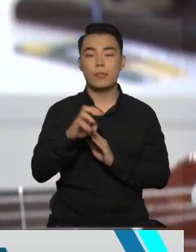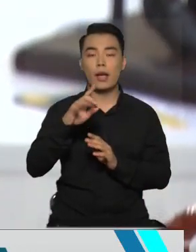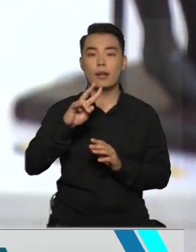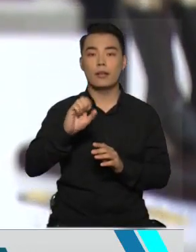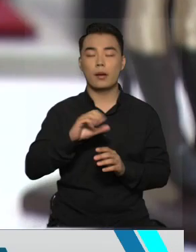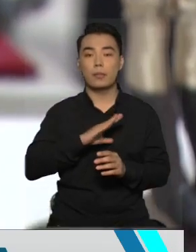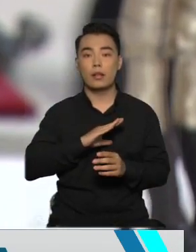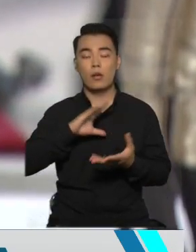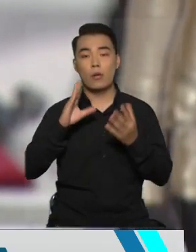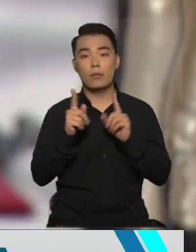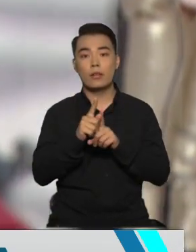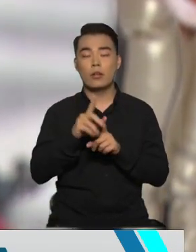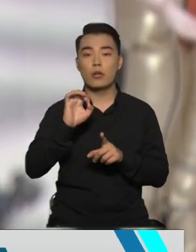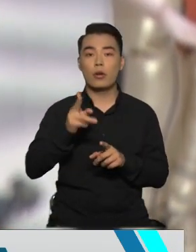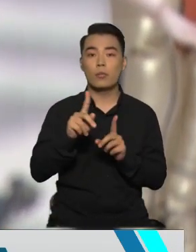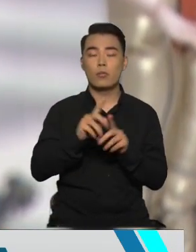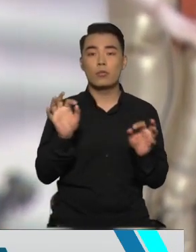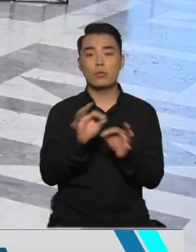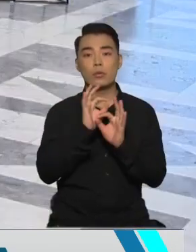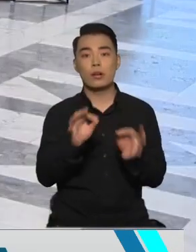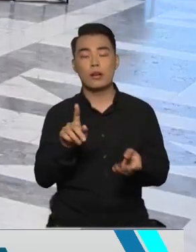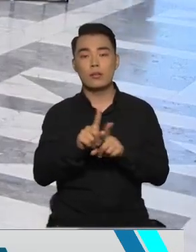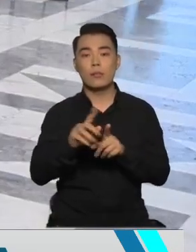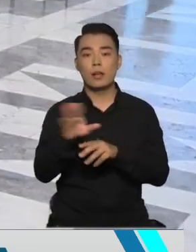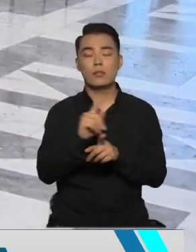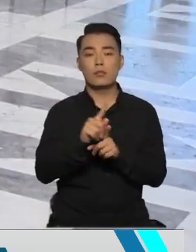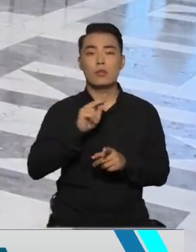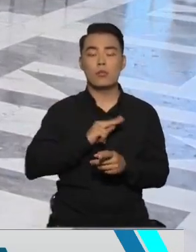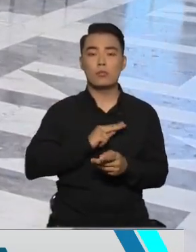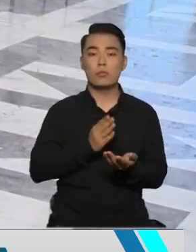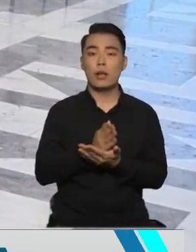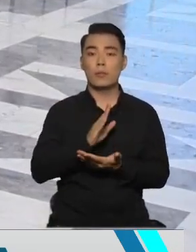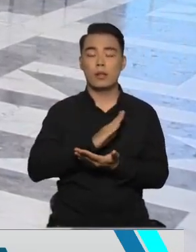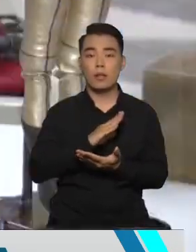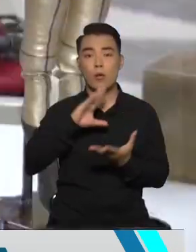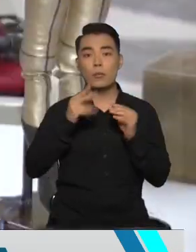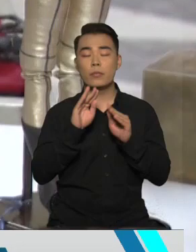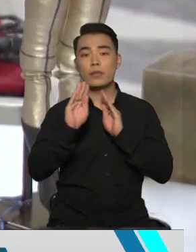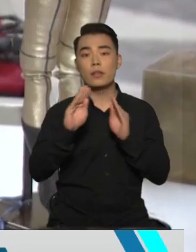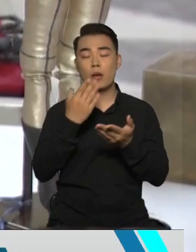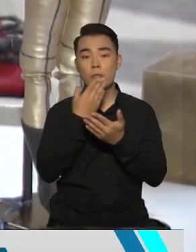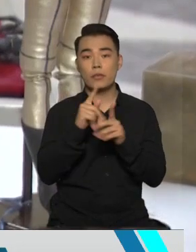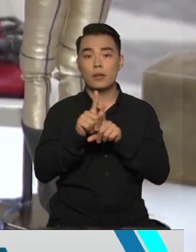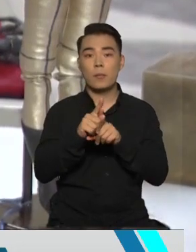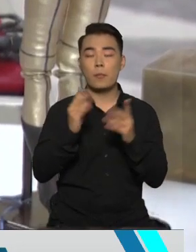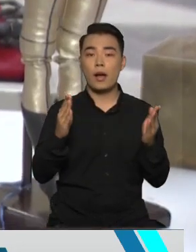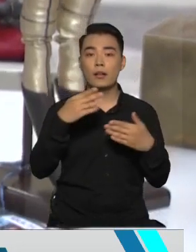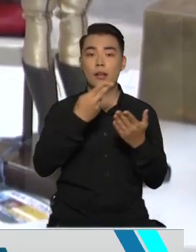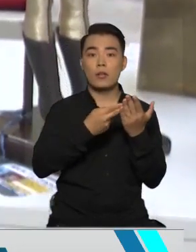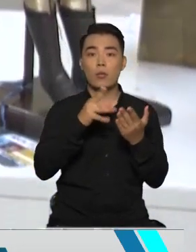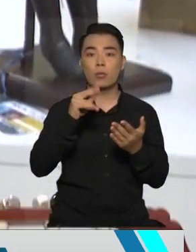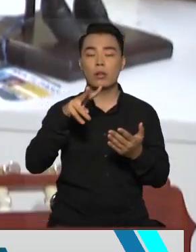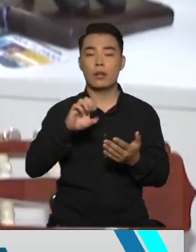на концерт известного рок-музыканта, полюбила его творчество навсегда. А спустя время смастерила вот такую портретную куклу.